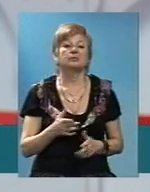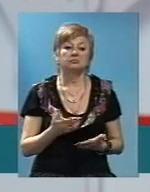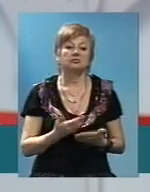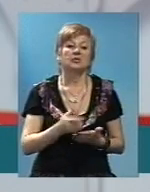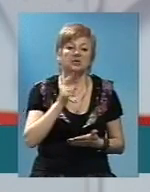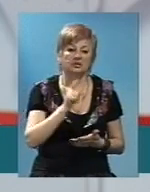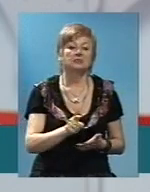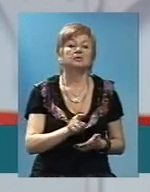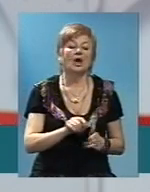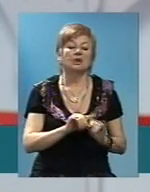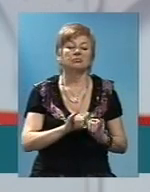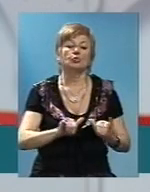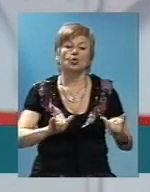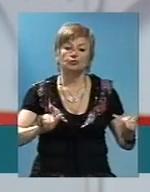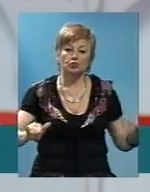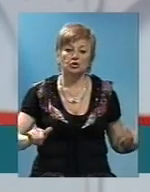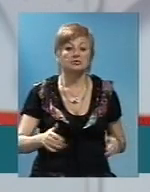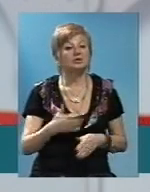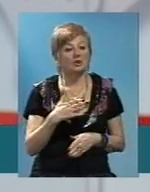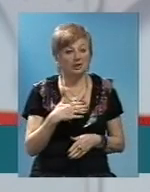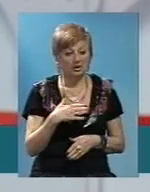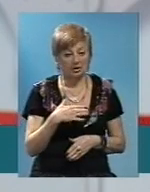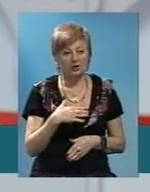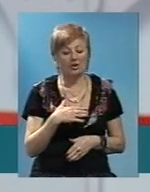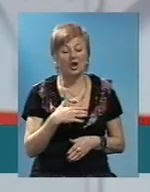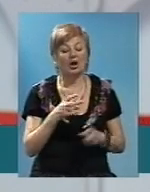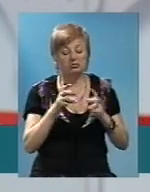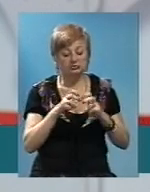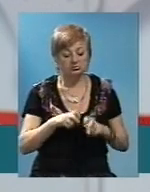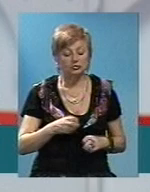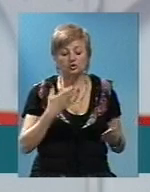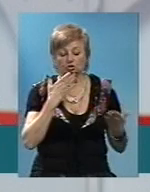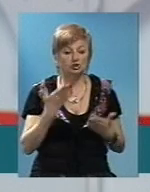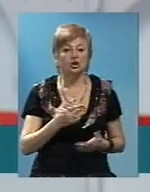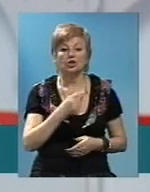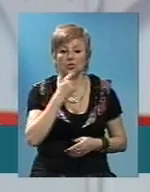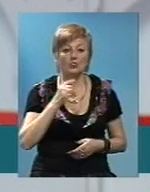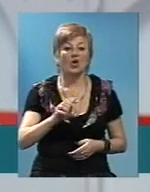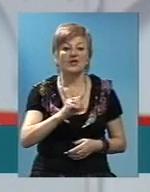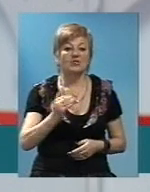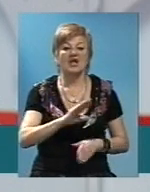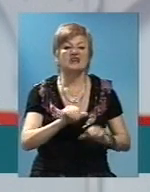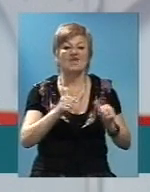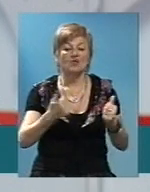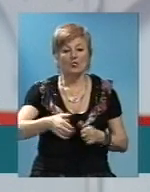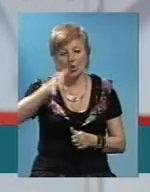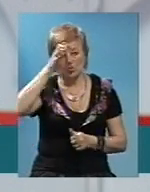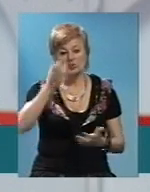воно надзвичайно розповсюджене. Я читав результати дослідження, що в деяких країнах Європи неформальну освіту охоплено